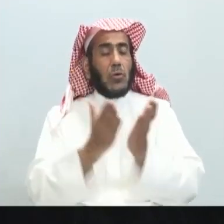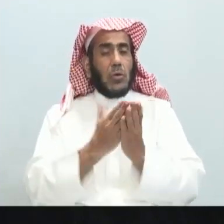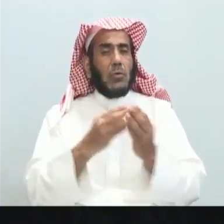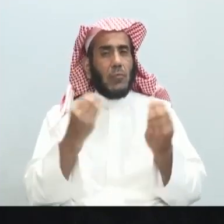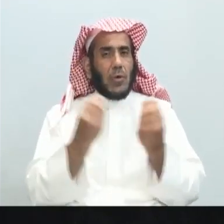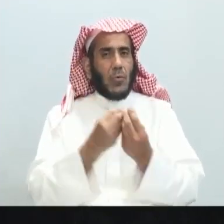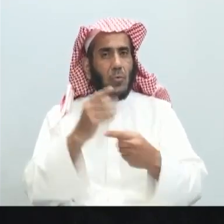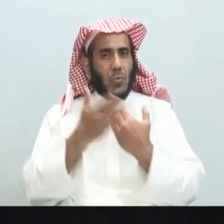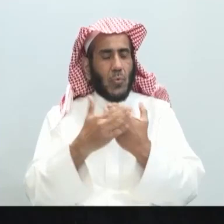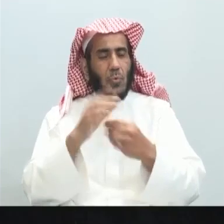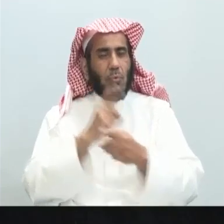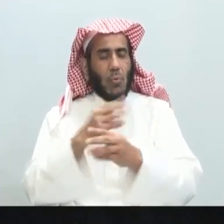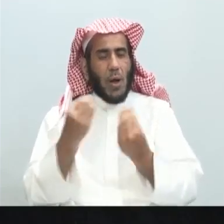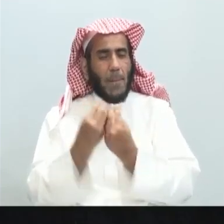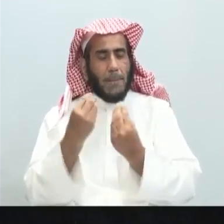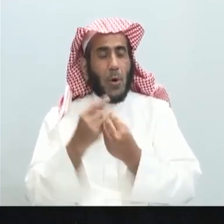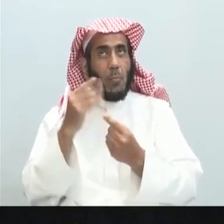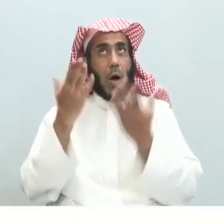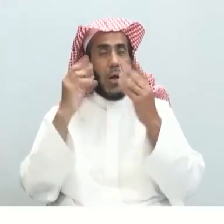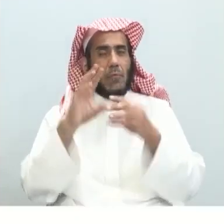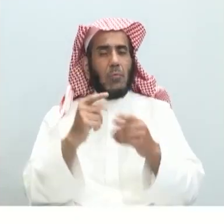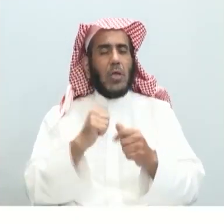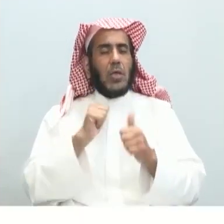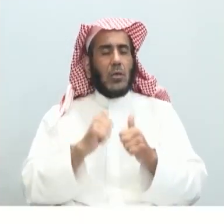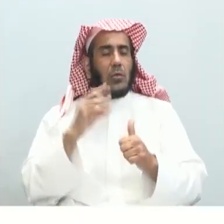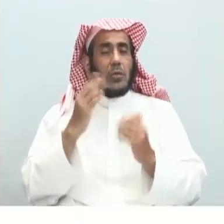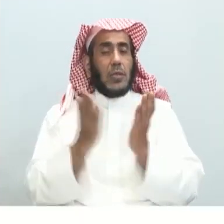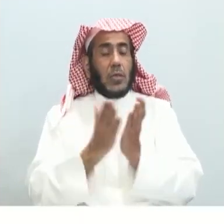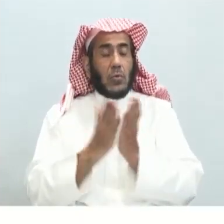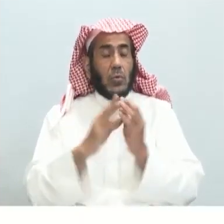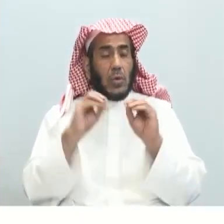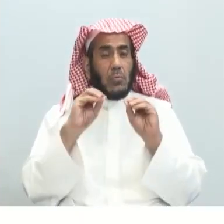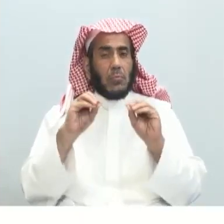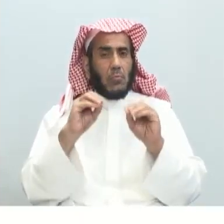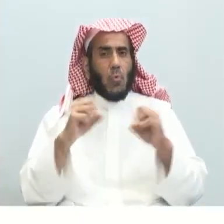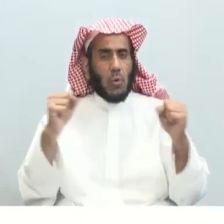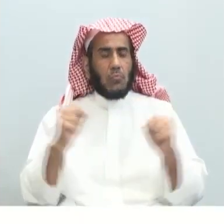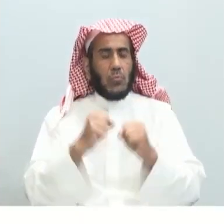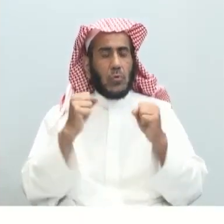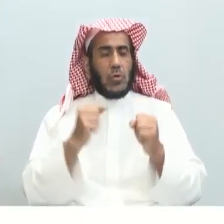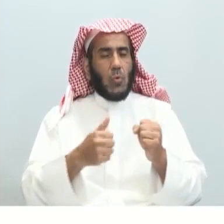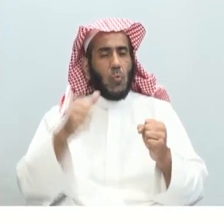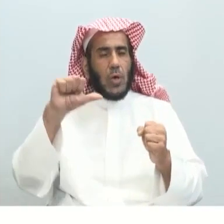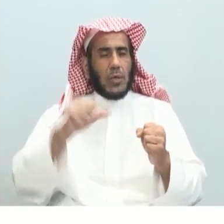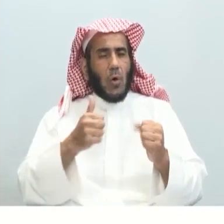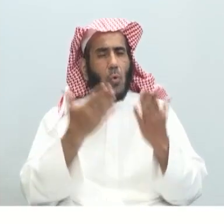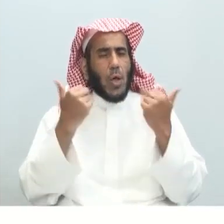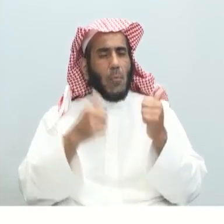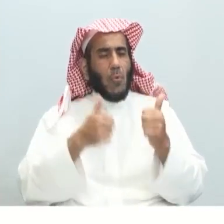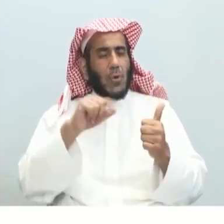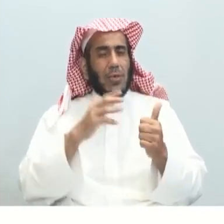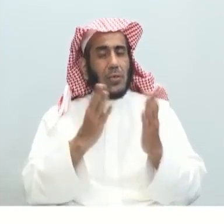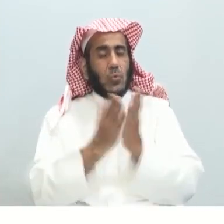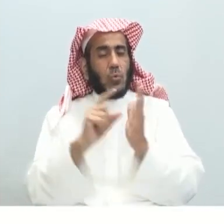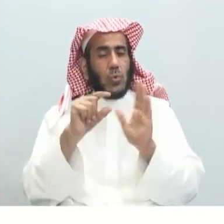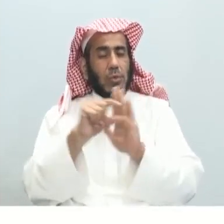معي بارك الله فيكم اذا ايها الطلاب والطالبات درسنا كما علمتم هو مراجعه وتقويم لدروس السوره